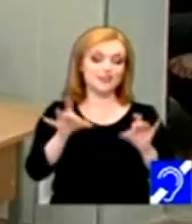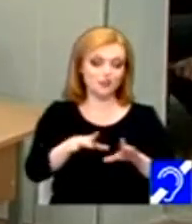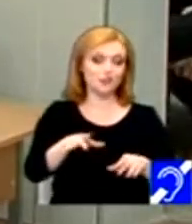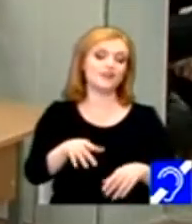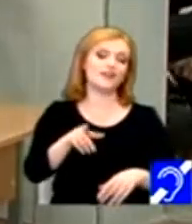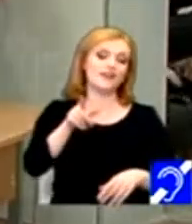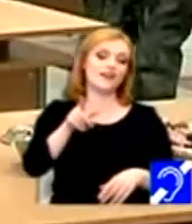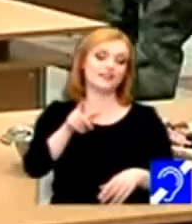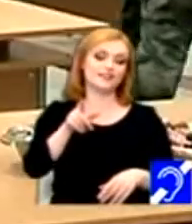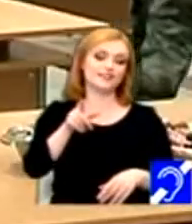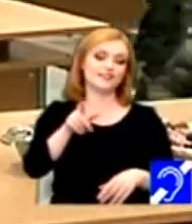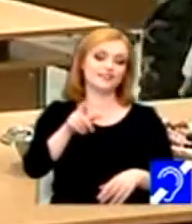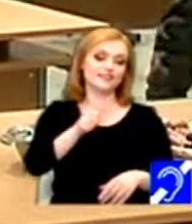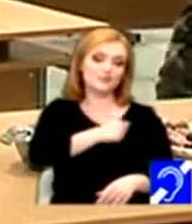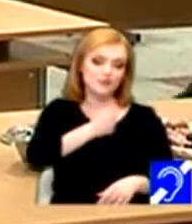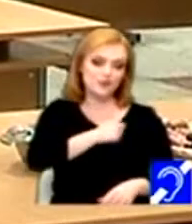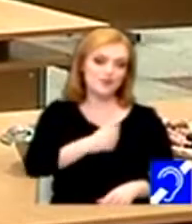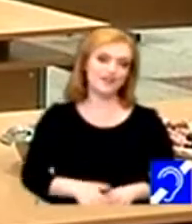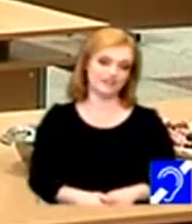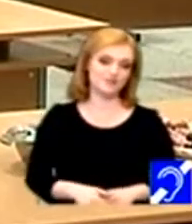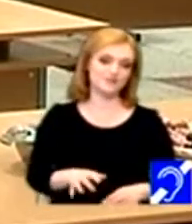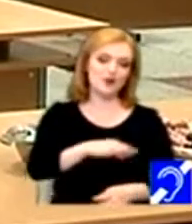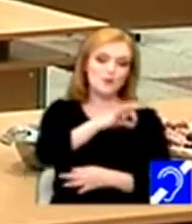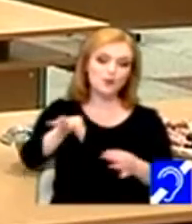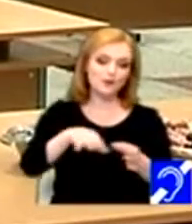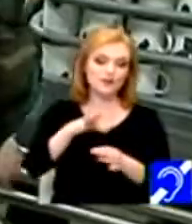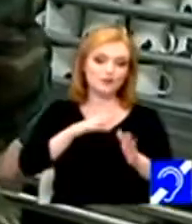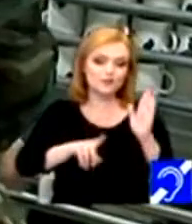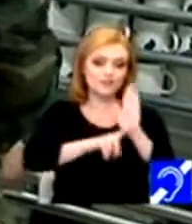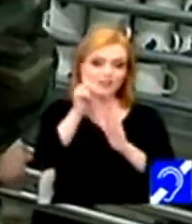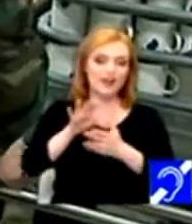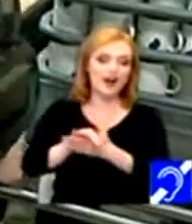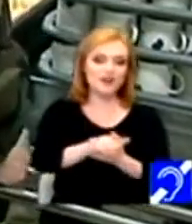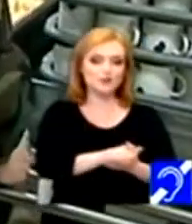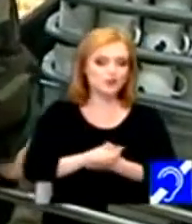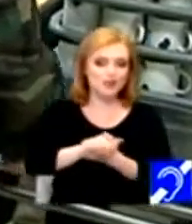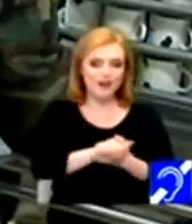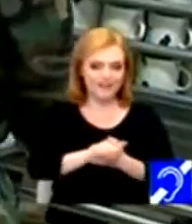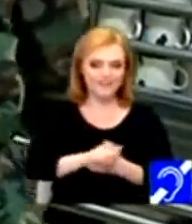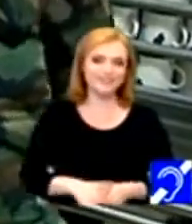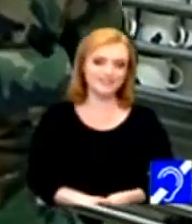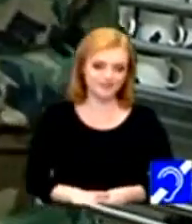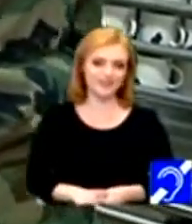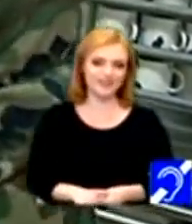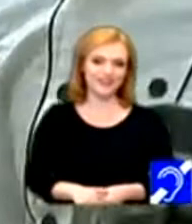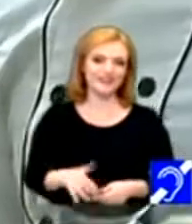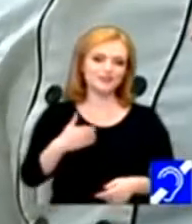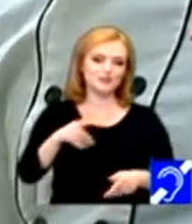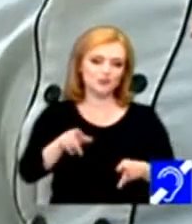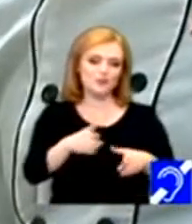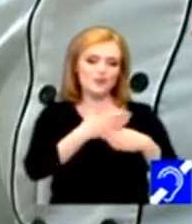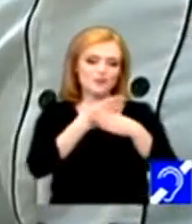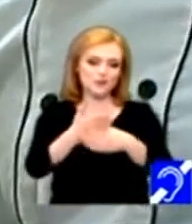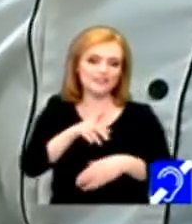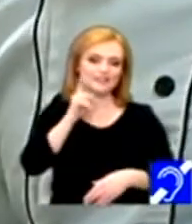viață, atât sport, și prin alimentație. Proiectul este inițiat de Asociația SOS Minor, organizație care își propune, printre altele,